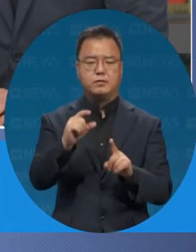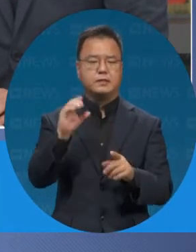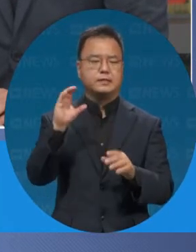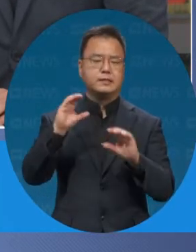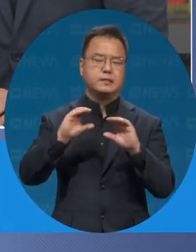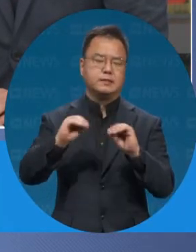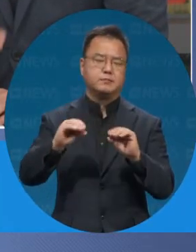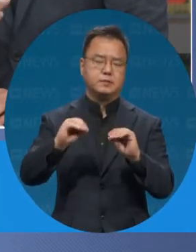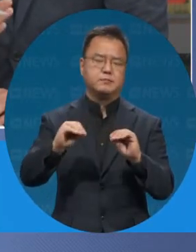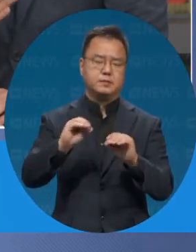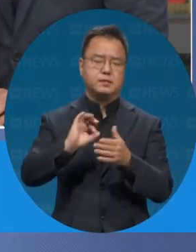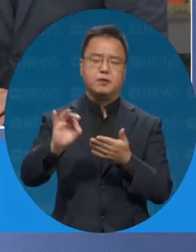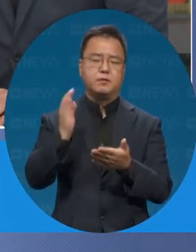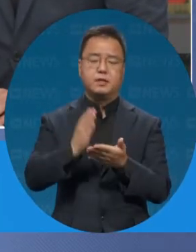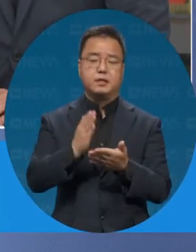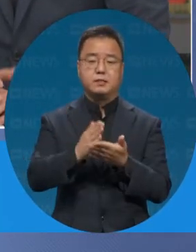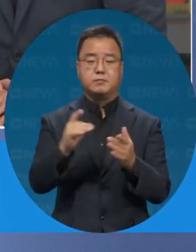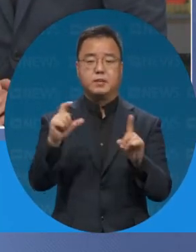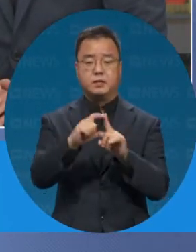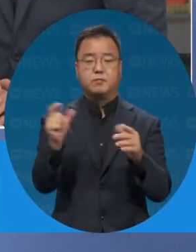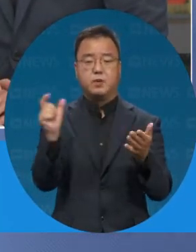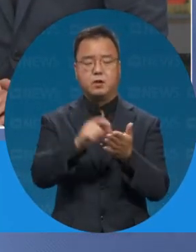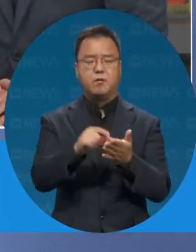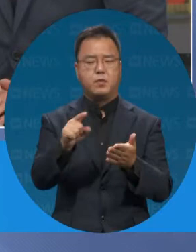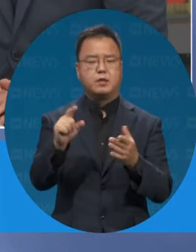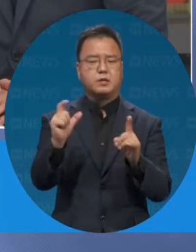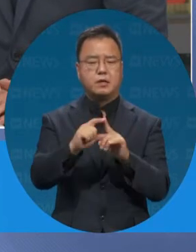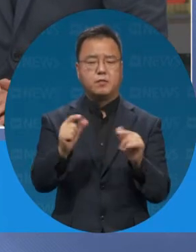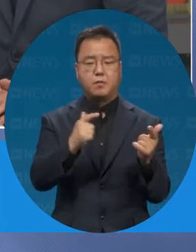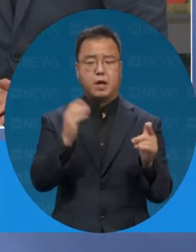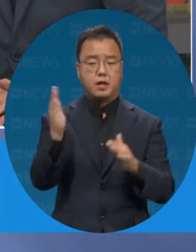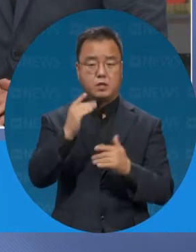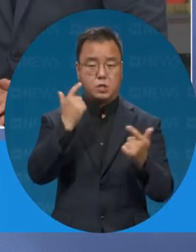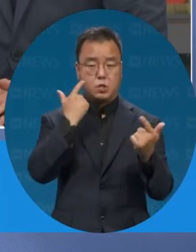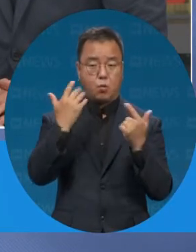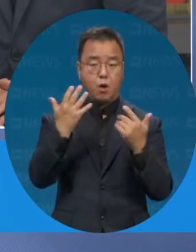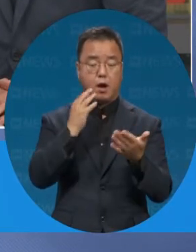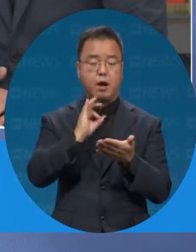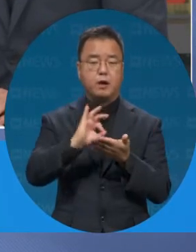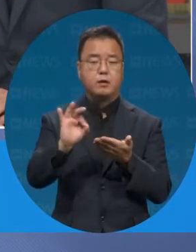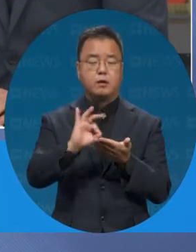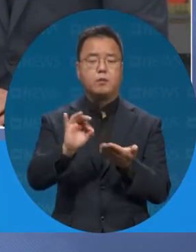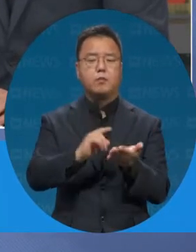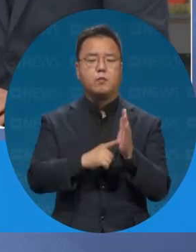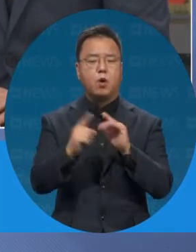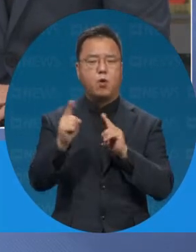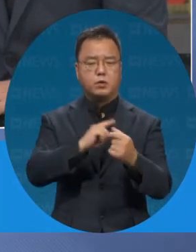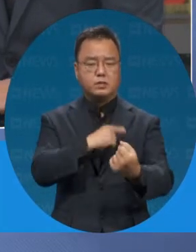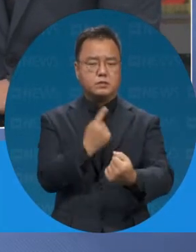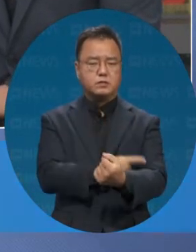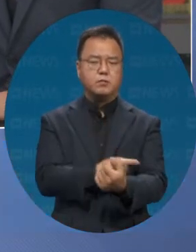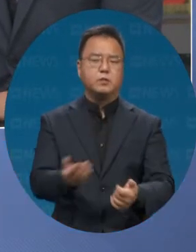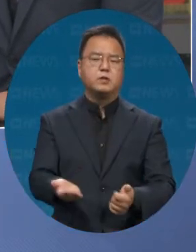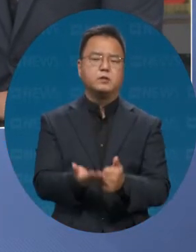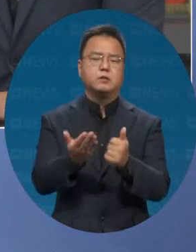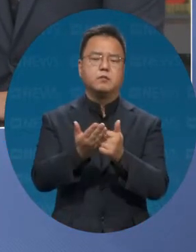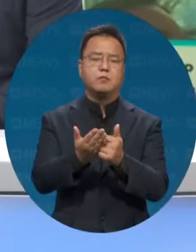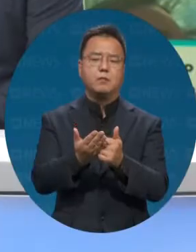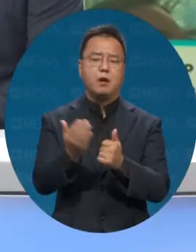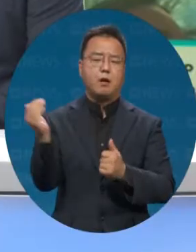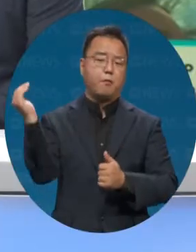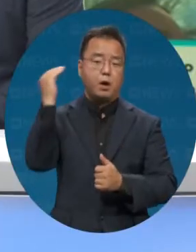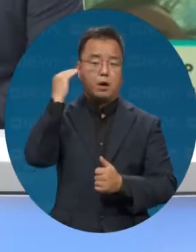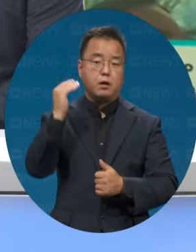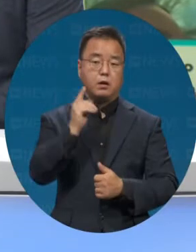습관이 학생들 스스로 를 정확하게 표현하고 언어 능력을 기르는 데 방해가 된다고 금지 이유를 밝혔습니다 근데 이런